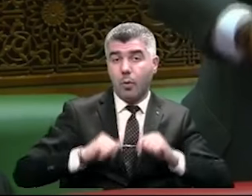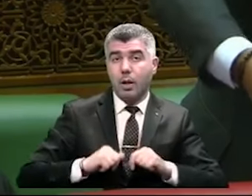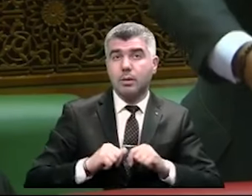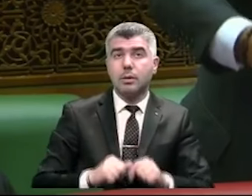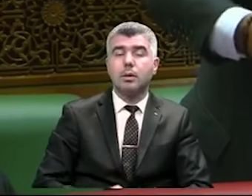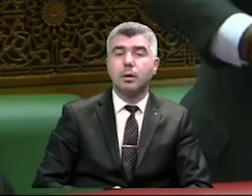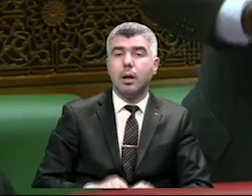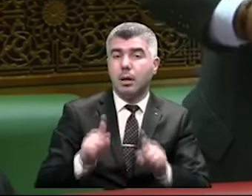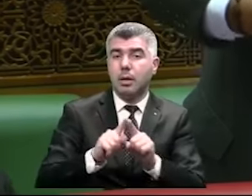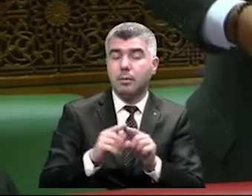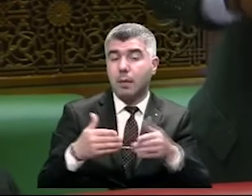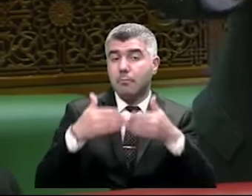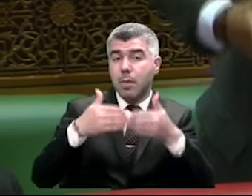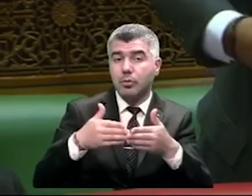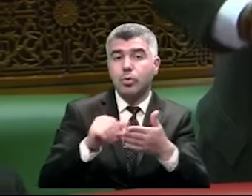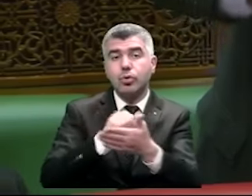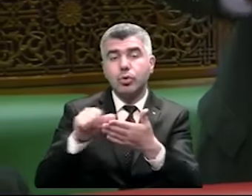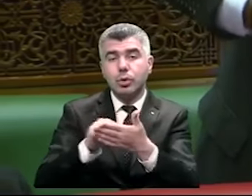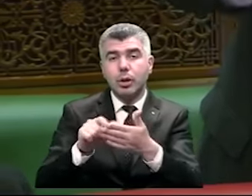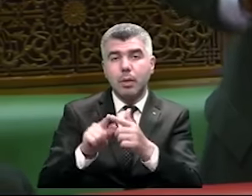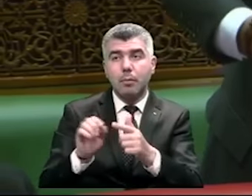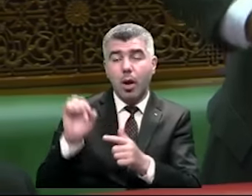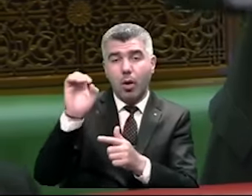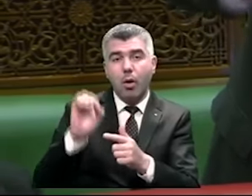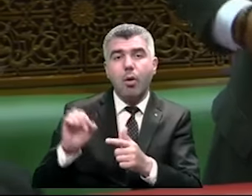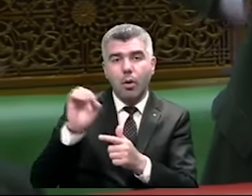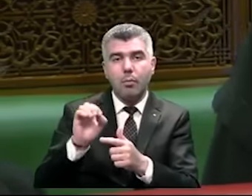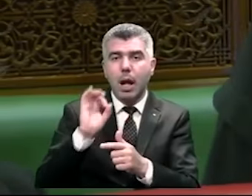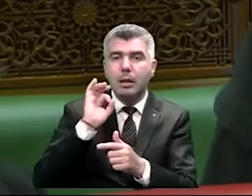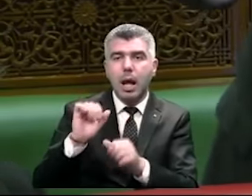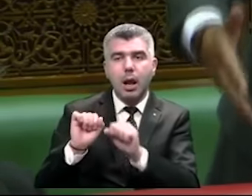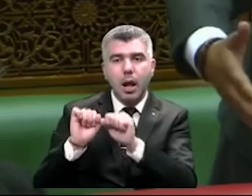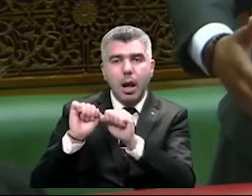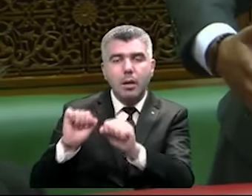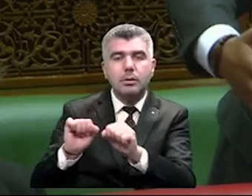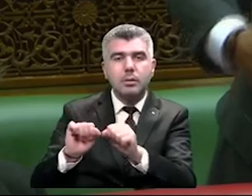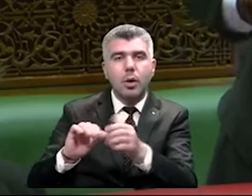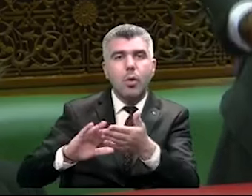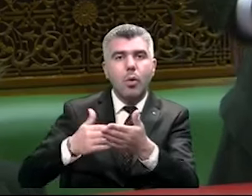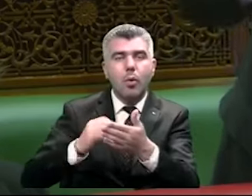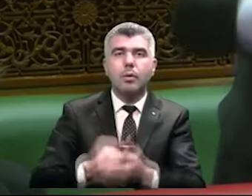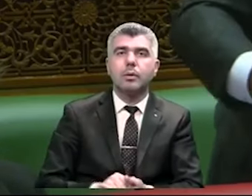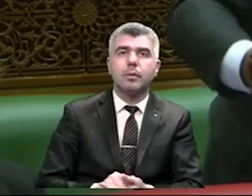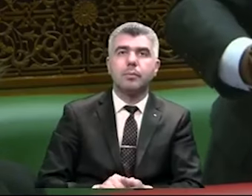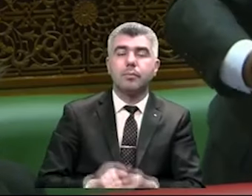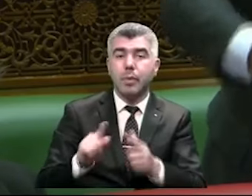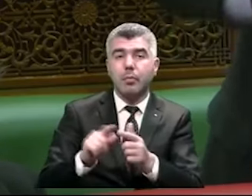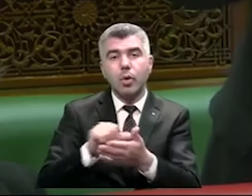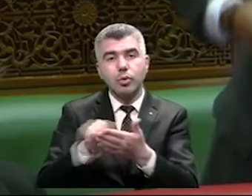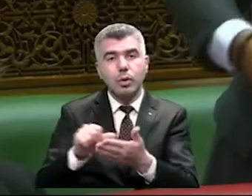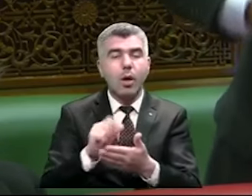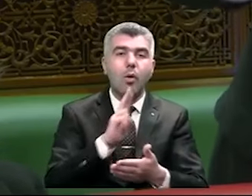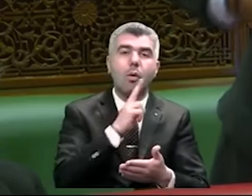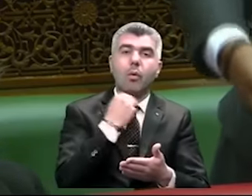العوض البواخر تشتريهم الشركات اجنبيه اللي هي مختصه في المتلاشيات وفي التقطيع ديال هذ البواخر تقتهم الدوله